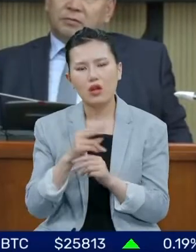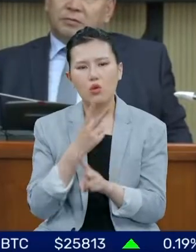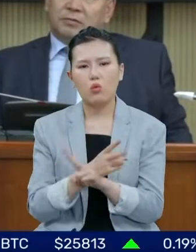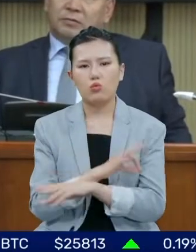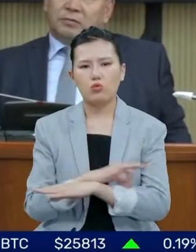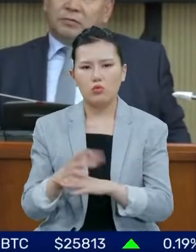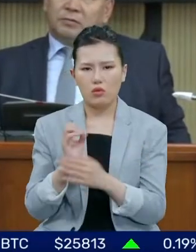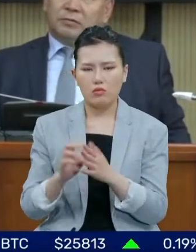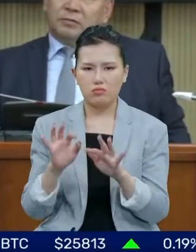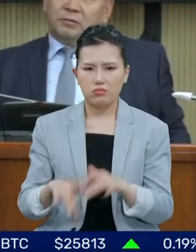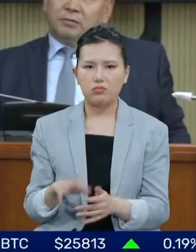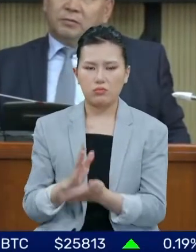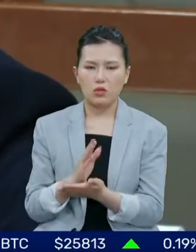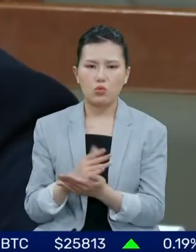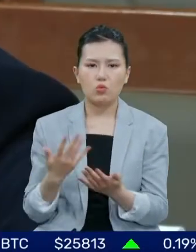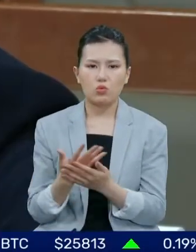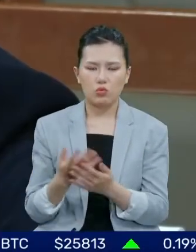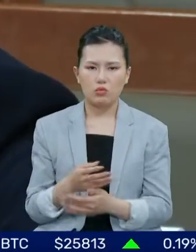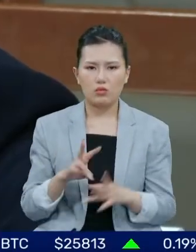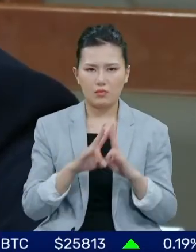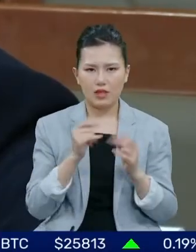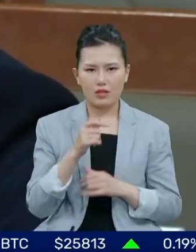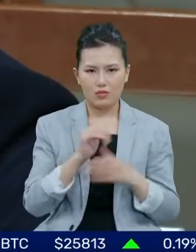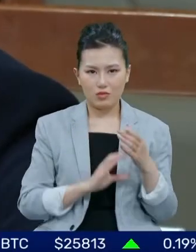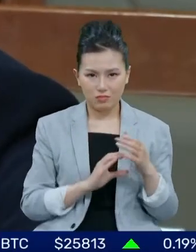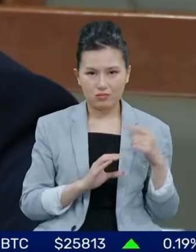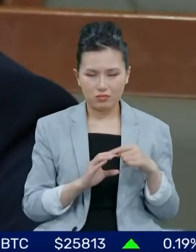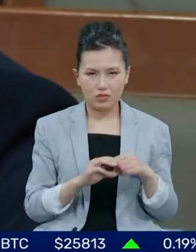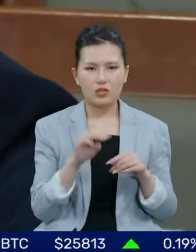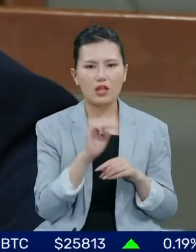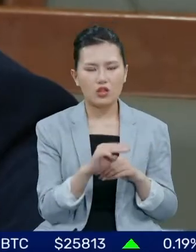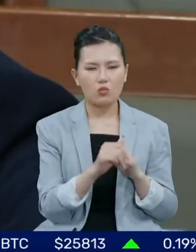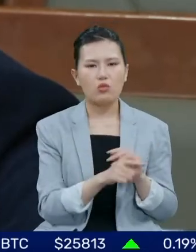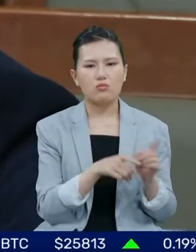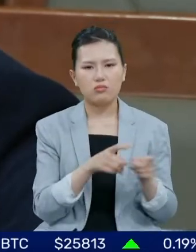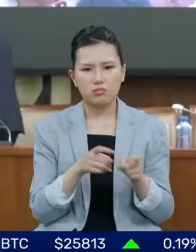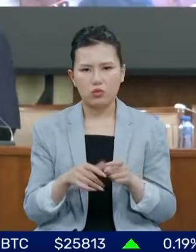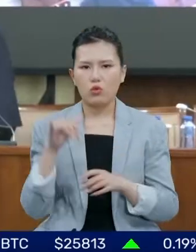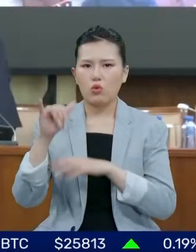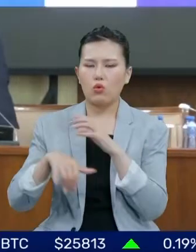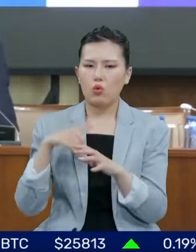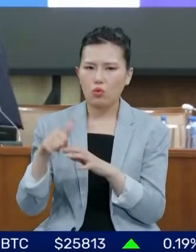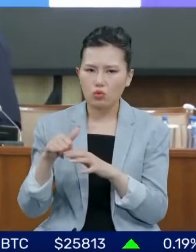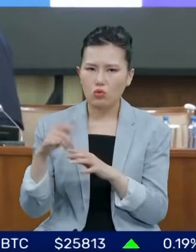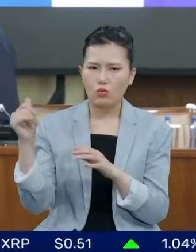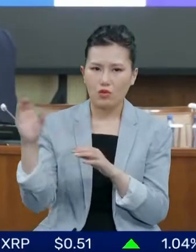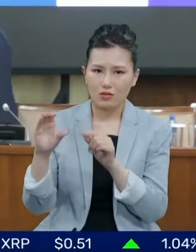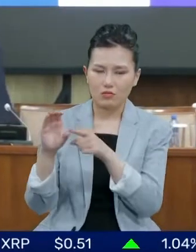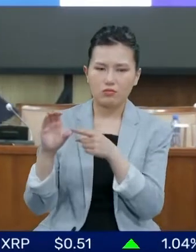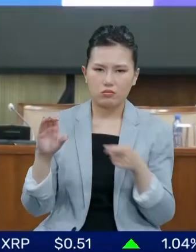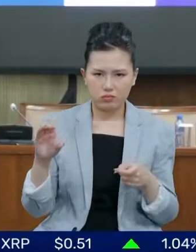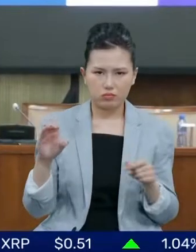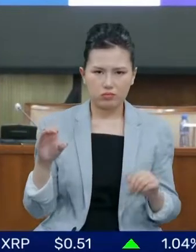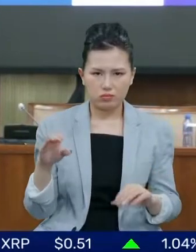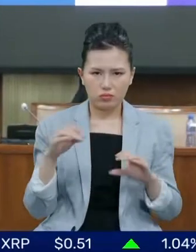гэлээ. Тодорхойлбол тус сангийн орлогыг тэтгэврийн шимтгэл Монгол Улсын баялагын хуваарлтаас бүрдүүлнэ. Энэ хуримтлаа иргэд ипотекийн зээл